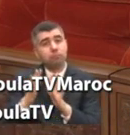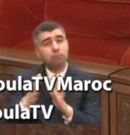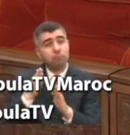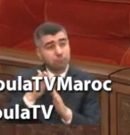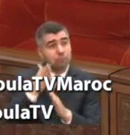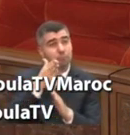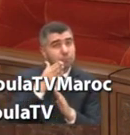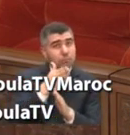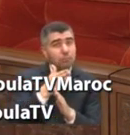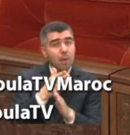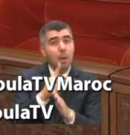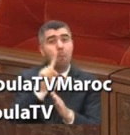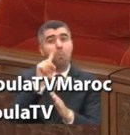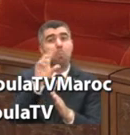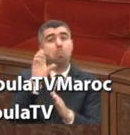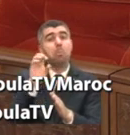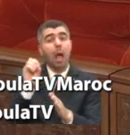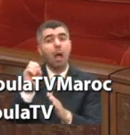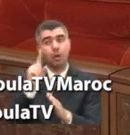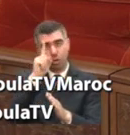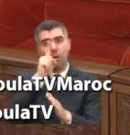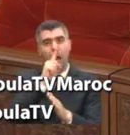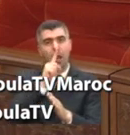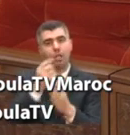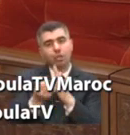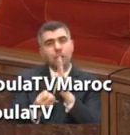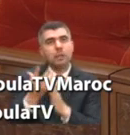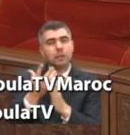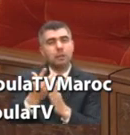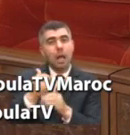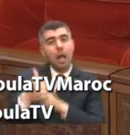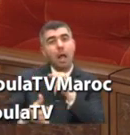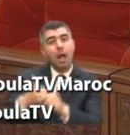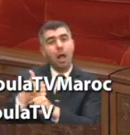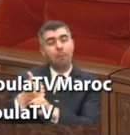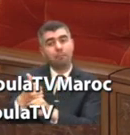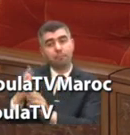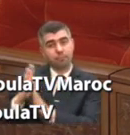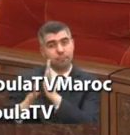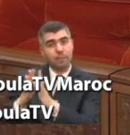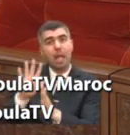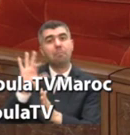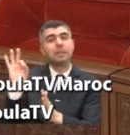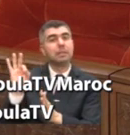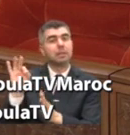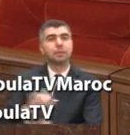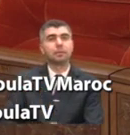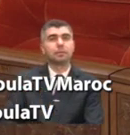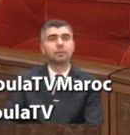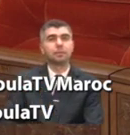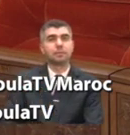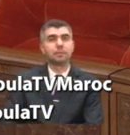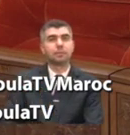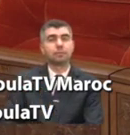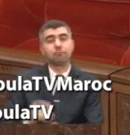ما تنجلش على 100 عملية ديال التفتيش في المصحات، 100 في الوقت اللي السنة الماضية كانت ما وصلتش ل 50.